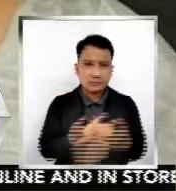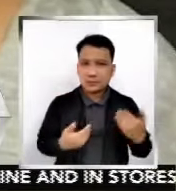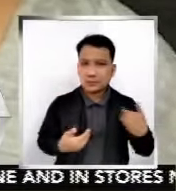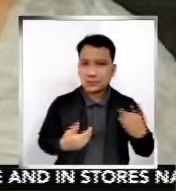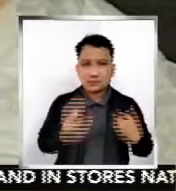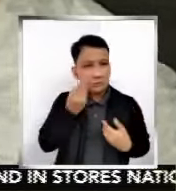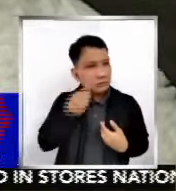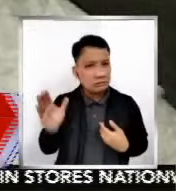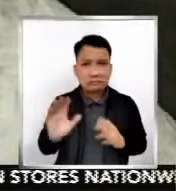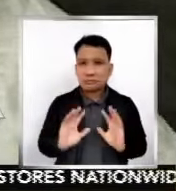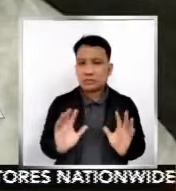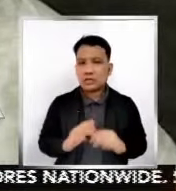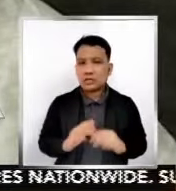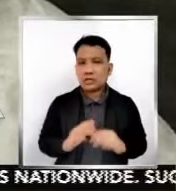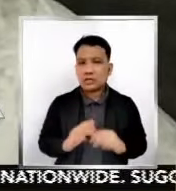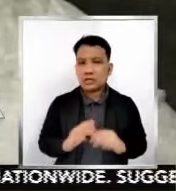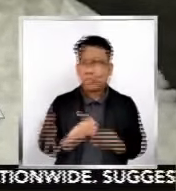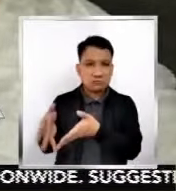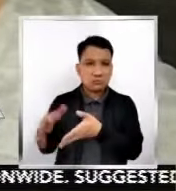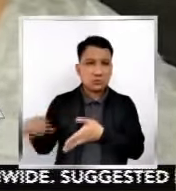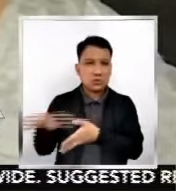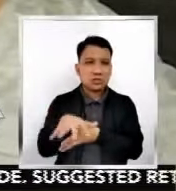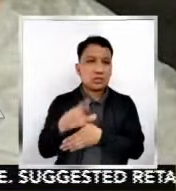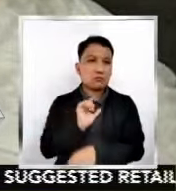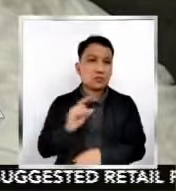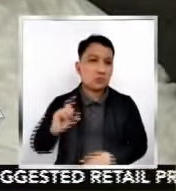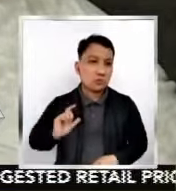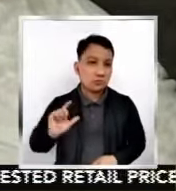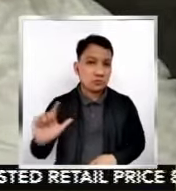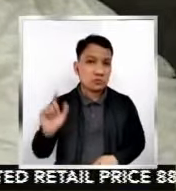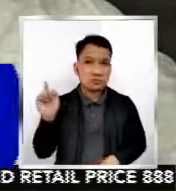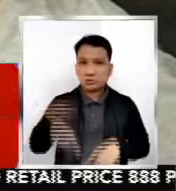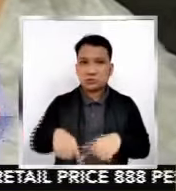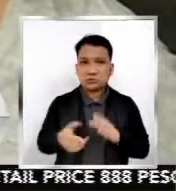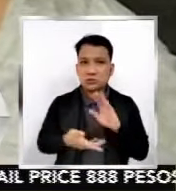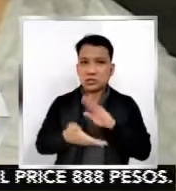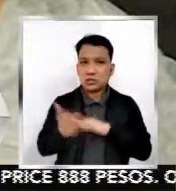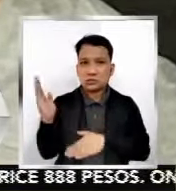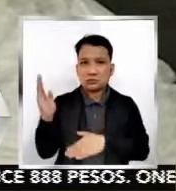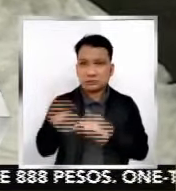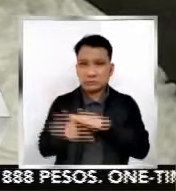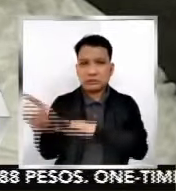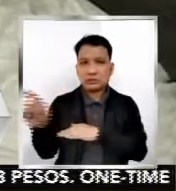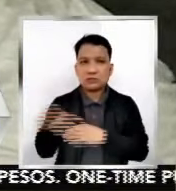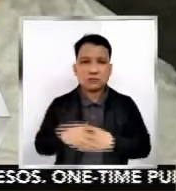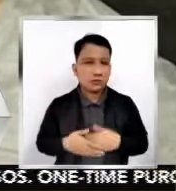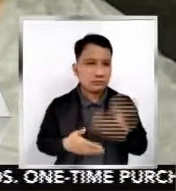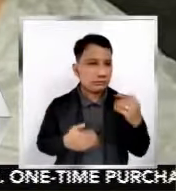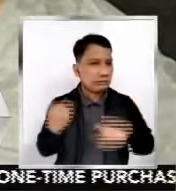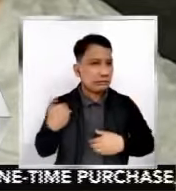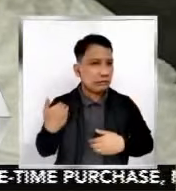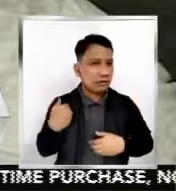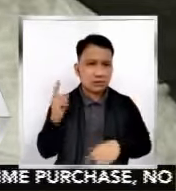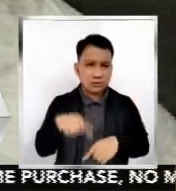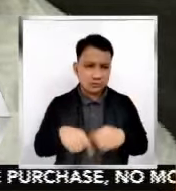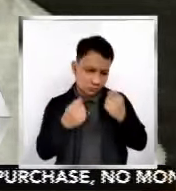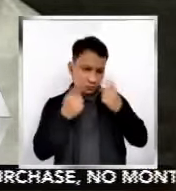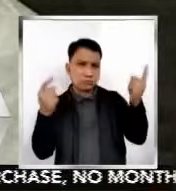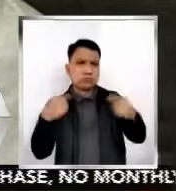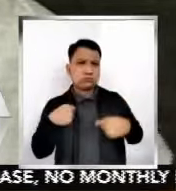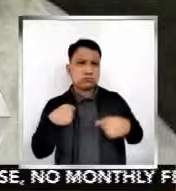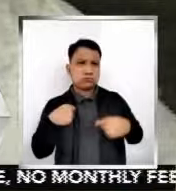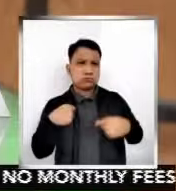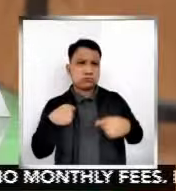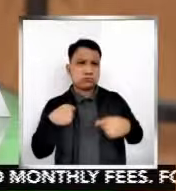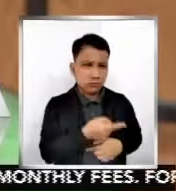sinama na siya sa police station, hindi na rin siya nakawala nun. Bali, pinuntahan siya. Kaya nagulat din kami, umamin siya na